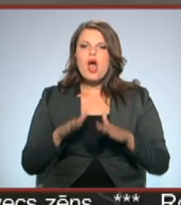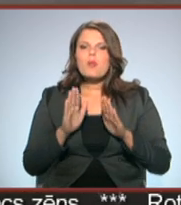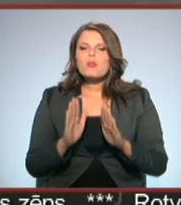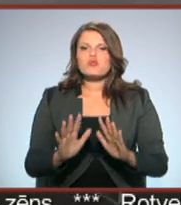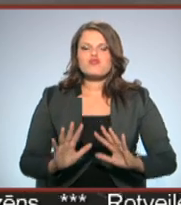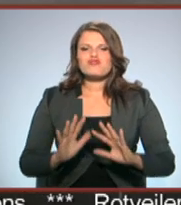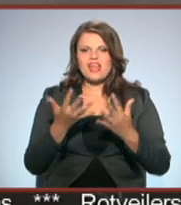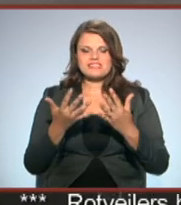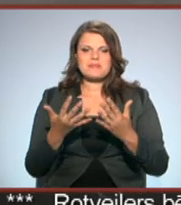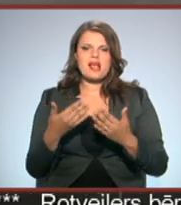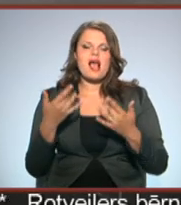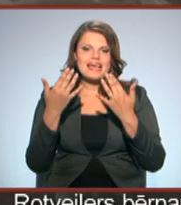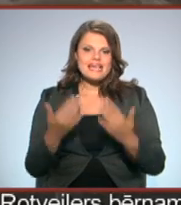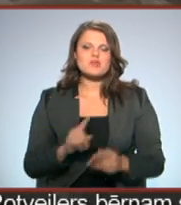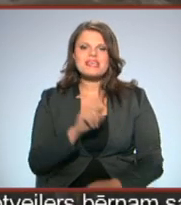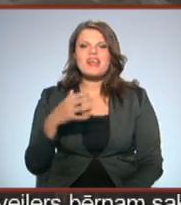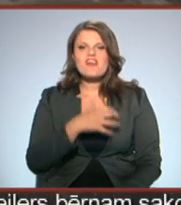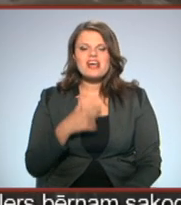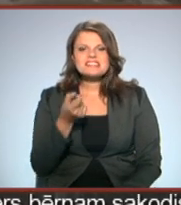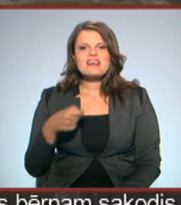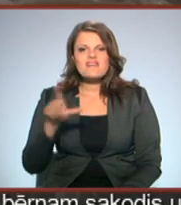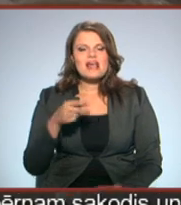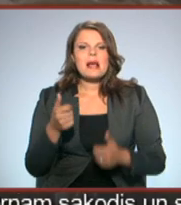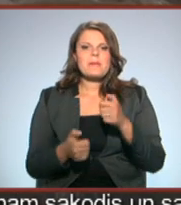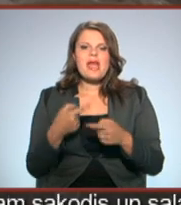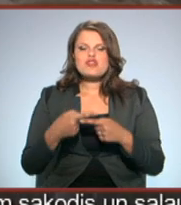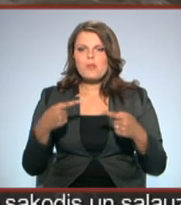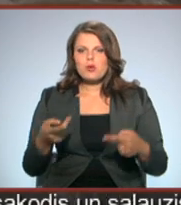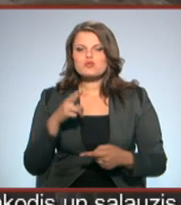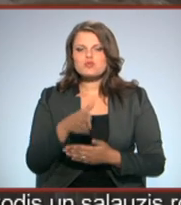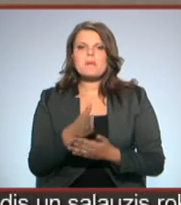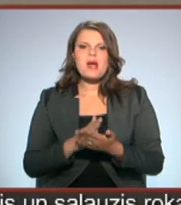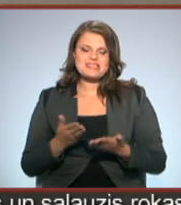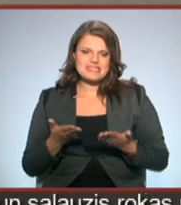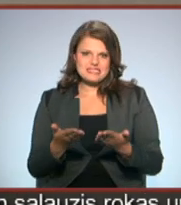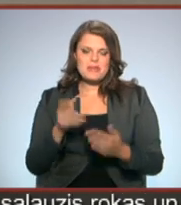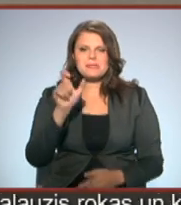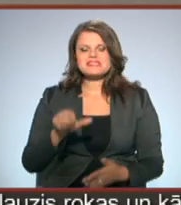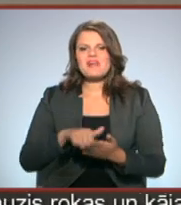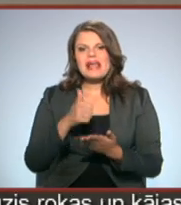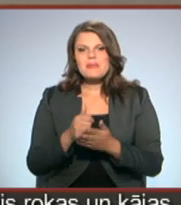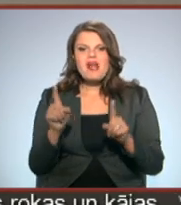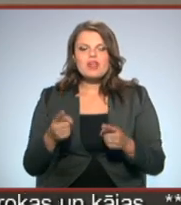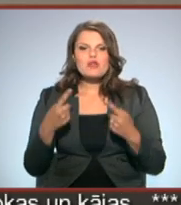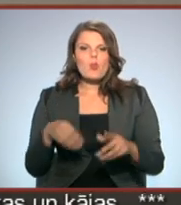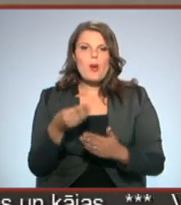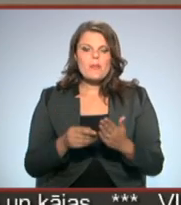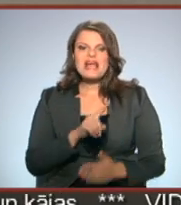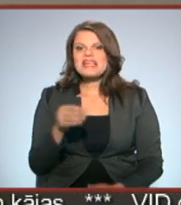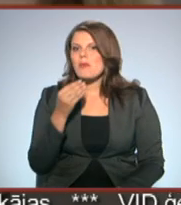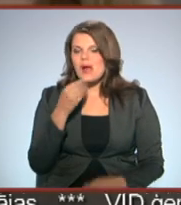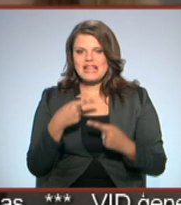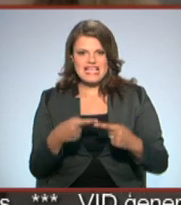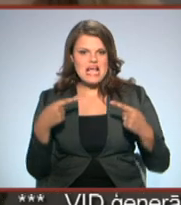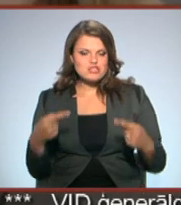veiksmīgāk rādītāji, esot vairāk vajadzīgi piena produkti un maizes cepēji. Cilvēkiem tā primārā lieta, ko viņi pērk, ir pārtikas produkti, pie